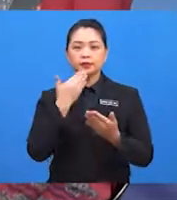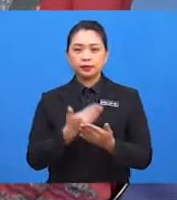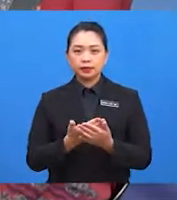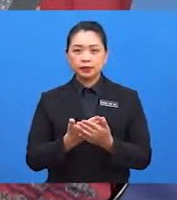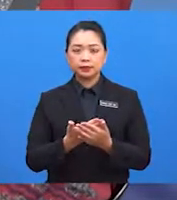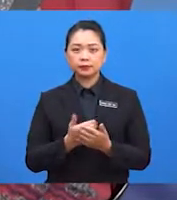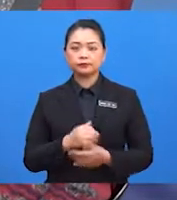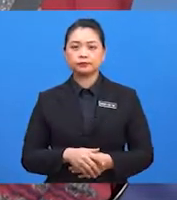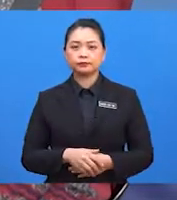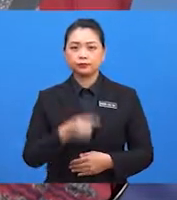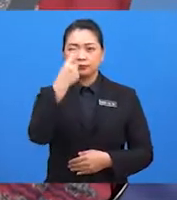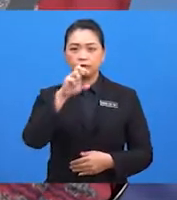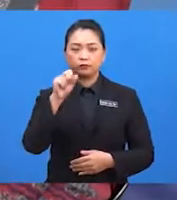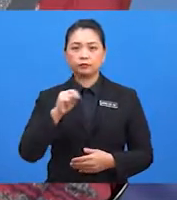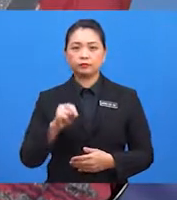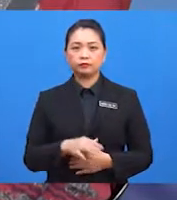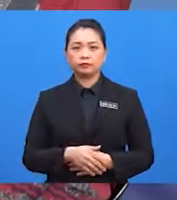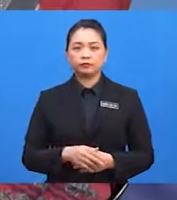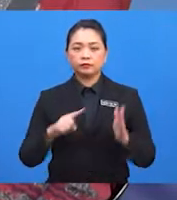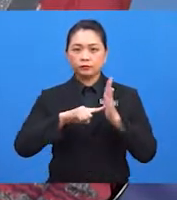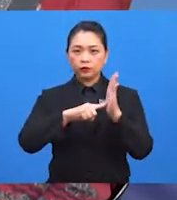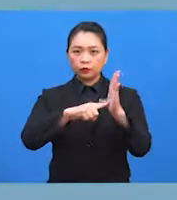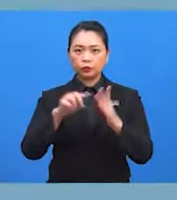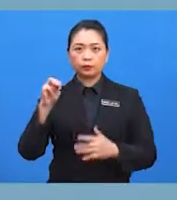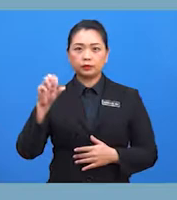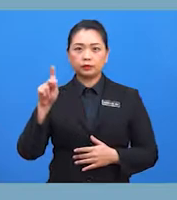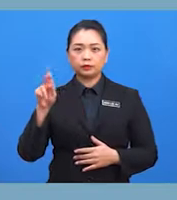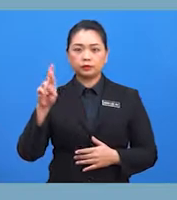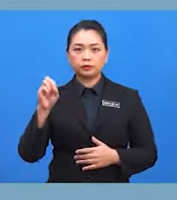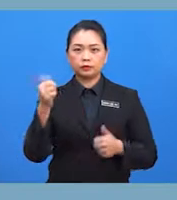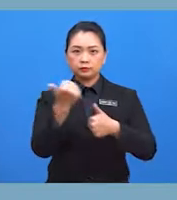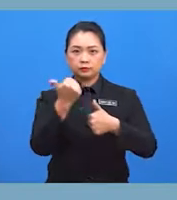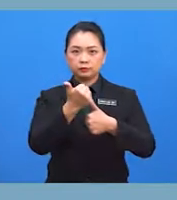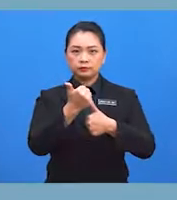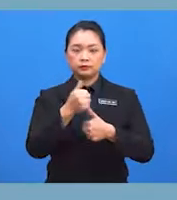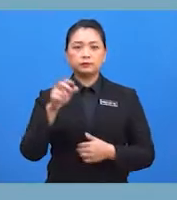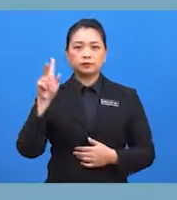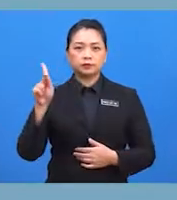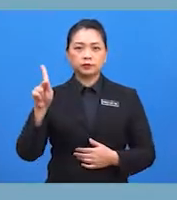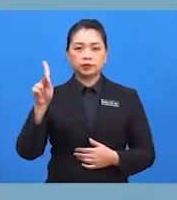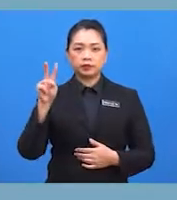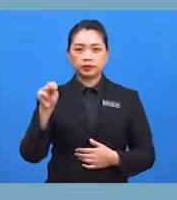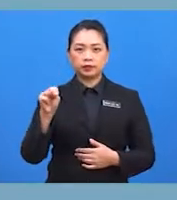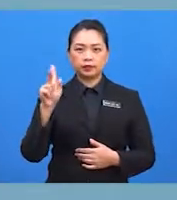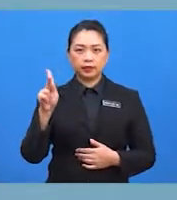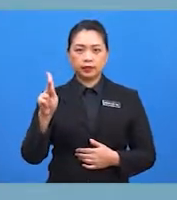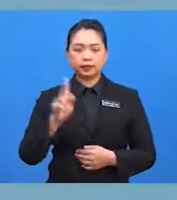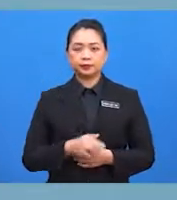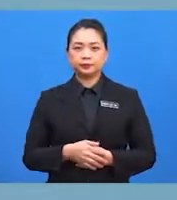untuk soalan ini. Petunjuk makroekonomi yang pertama ialah keluaran negara kasar atau